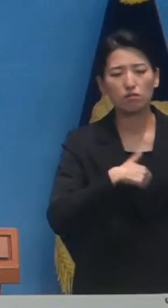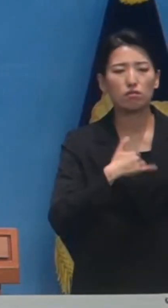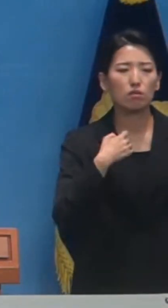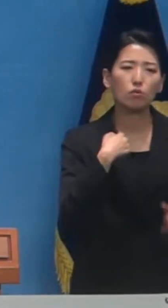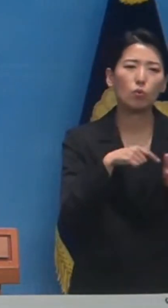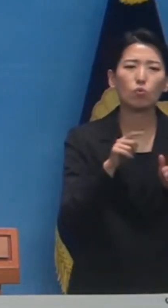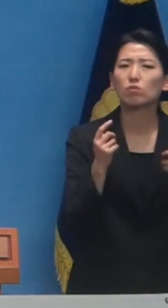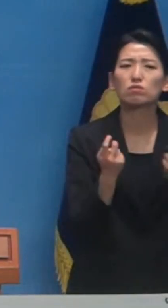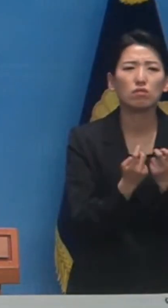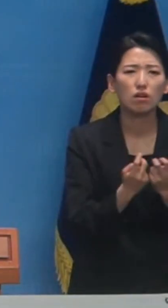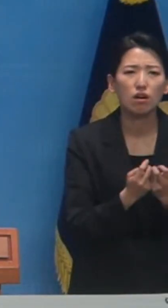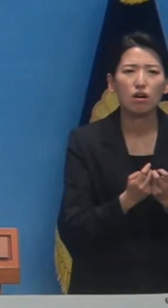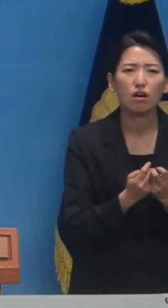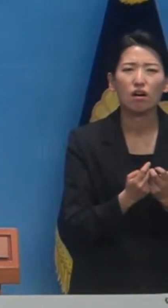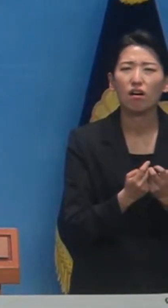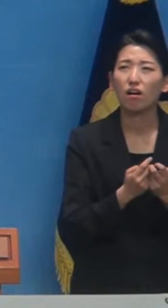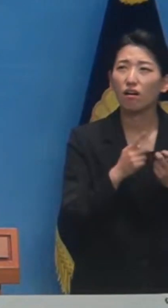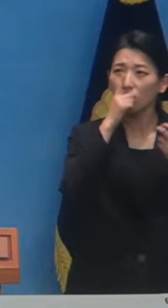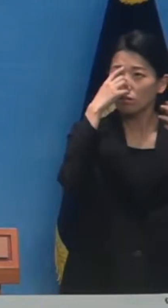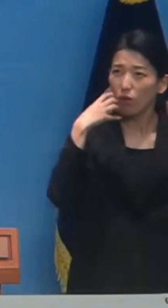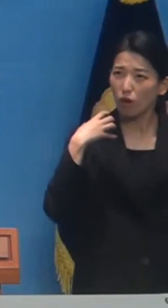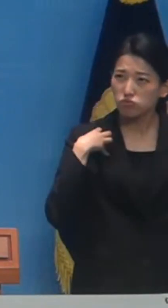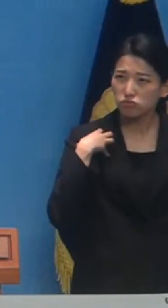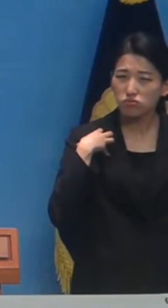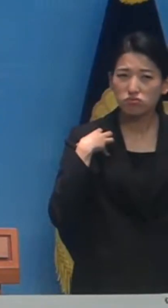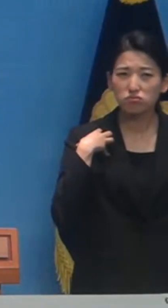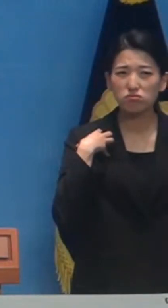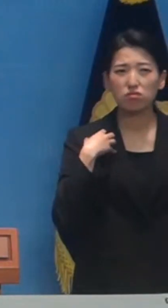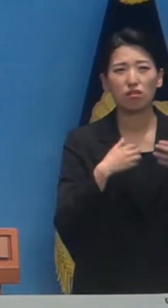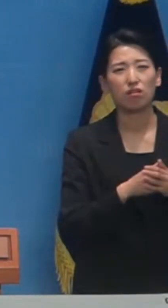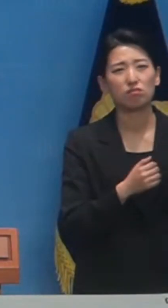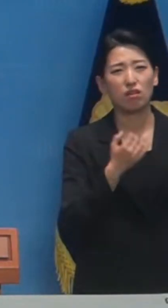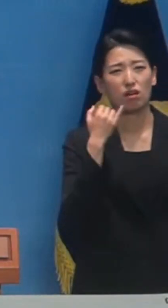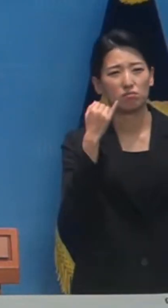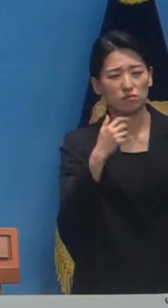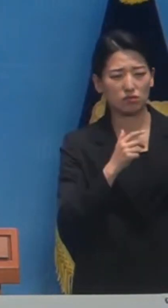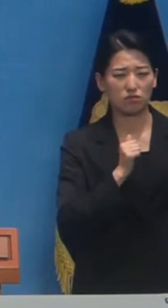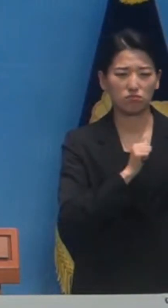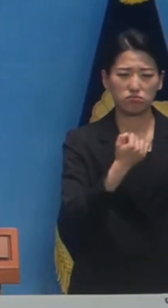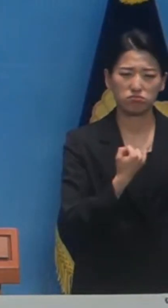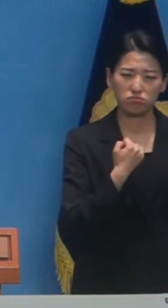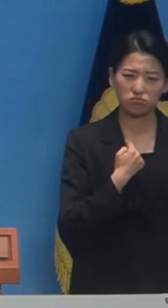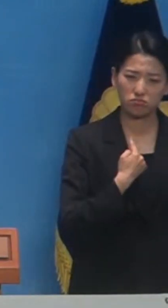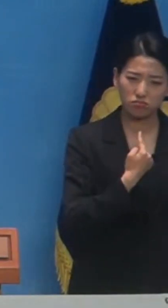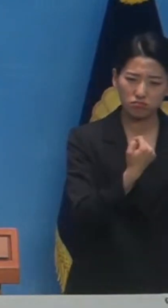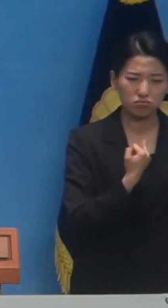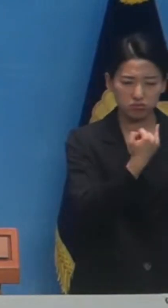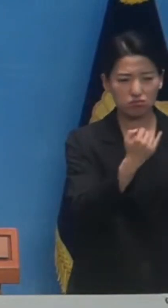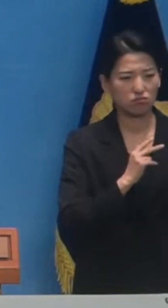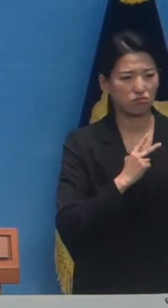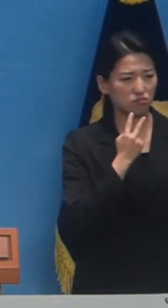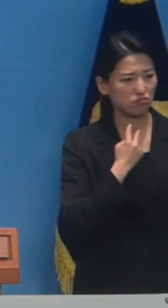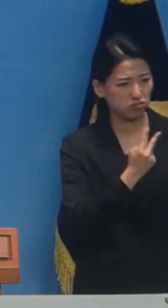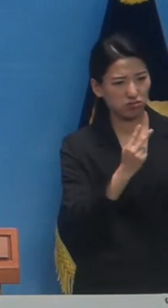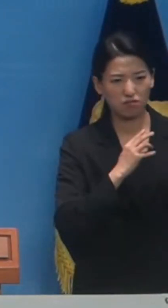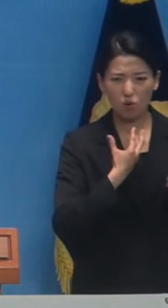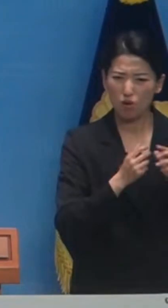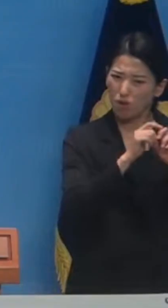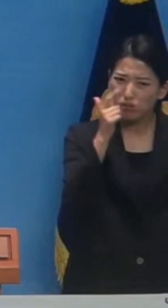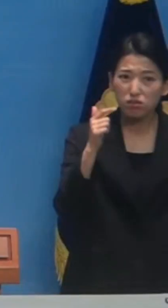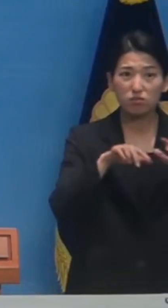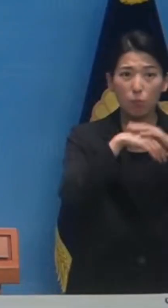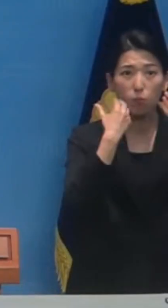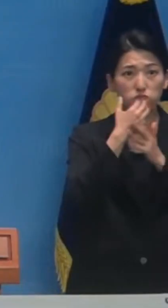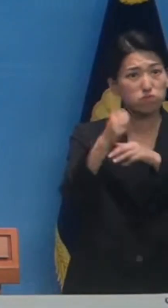채 국가 주도의 성전환 교육, 가정 해체 교육을 강요받게 될 것입니다. 이에 우리는